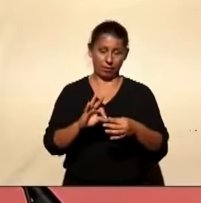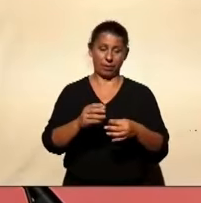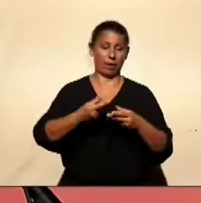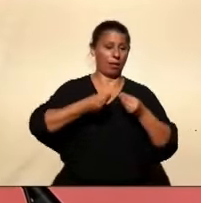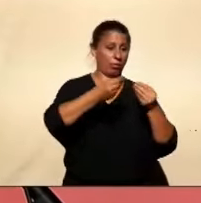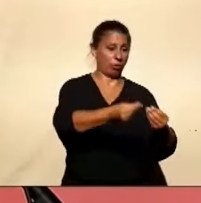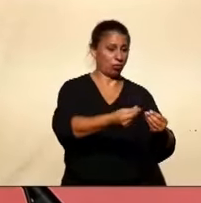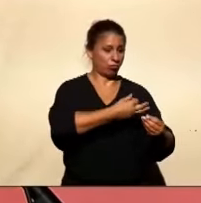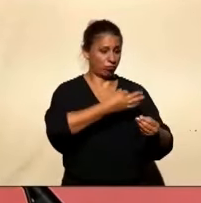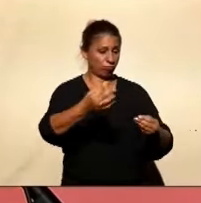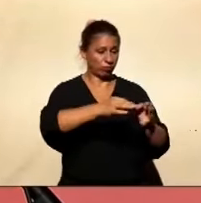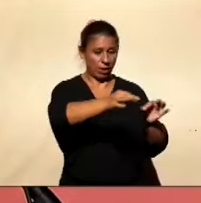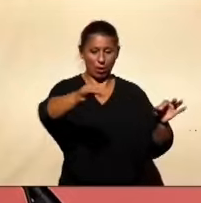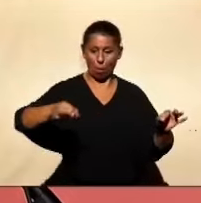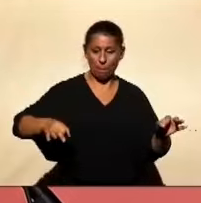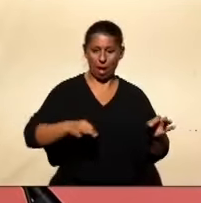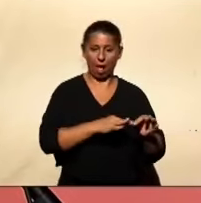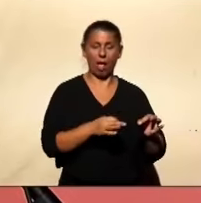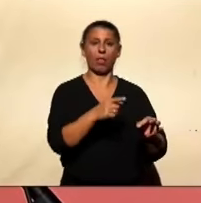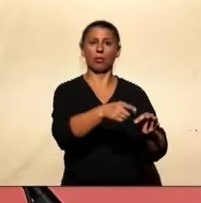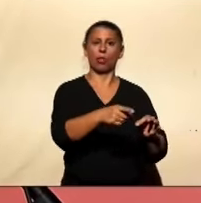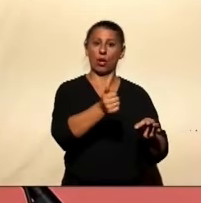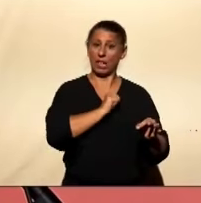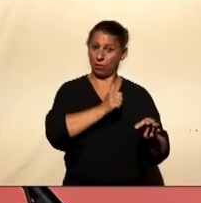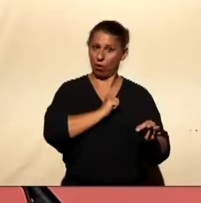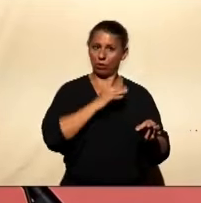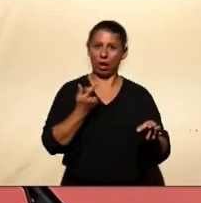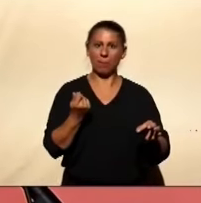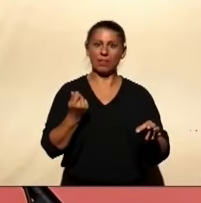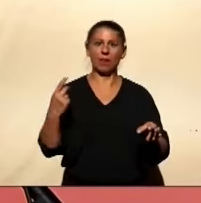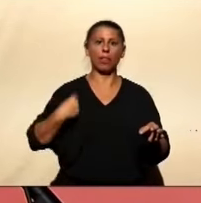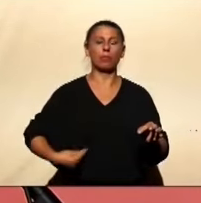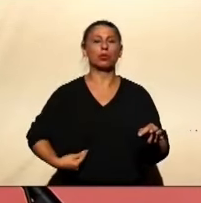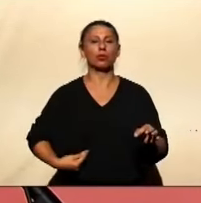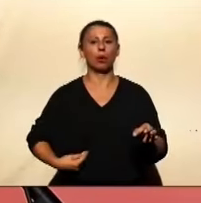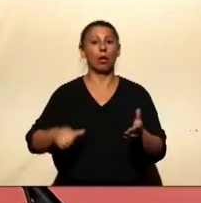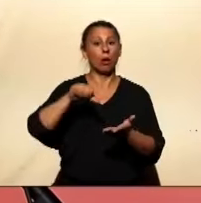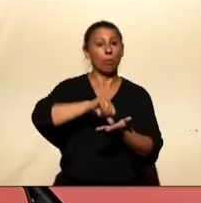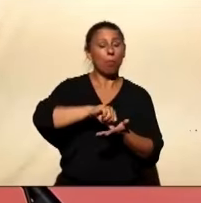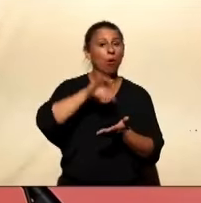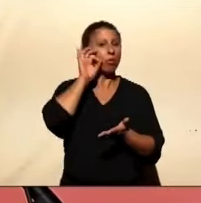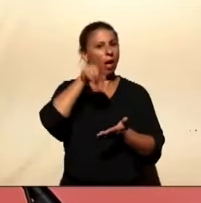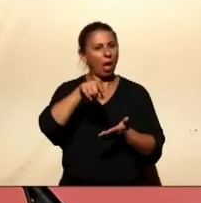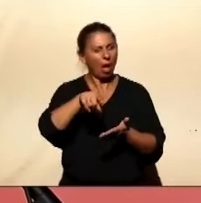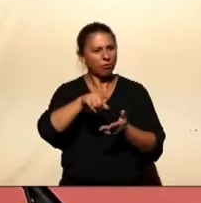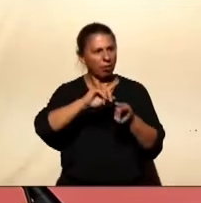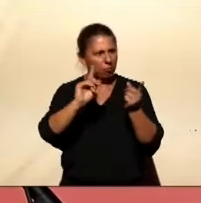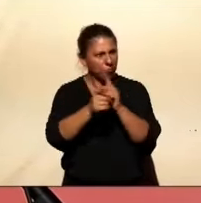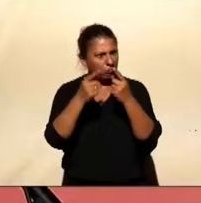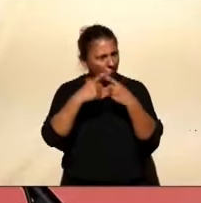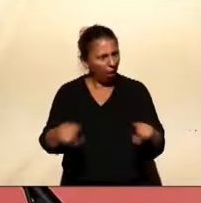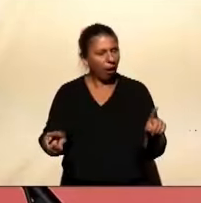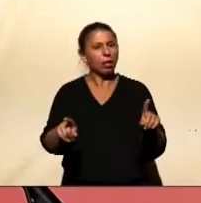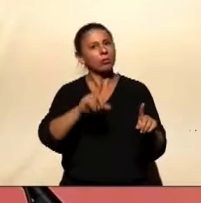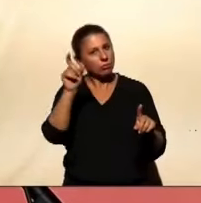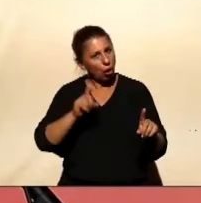ιδιώτες. Η πόλη της Θεσσαλονίκης βιώνει επίσης αυτές τις αντιφάσεις και σε έναν